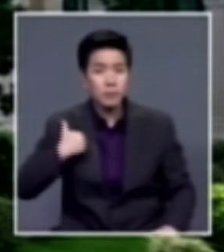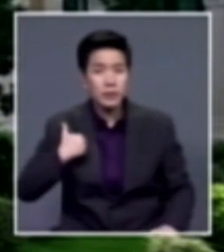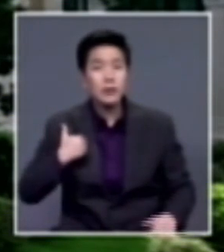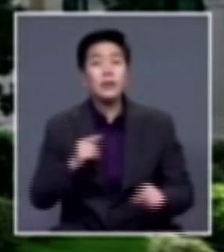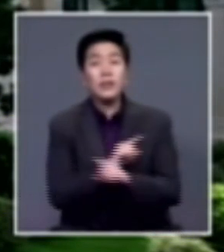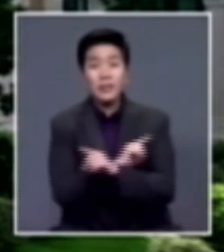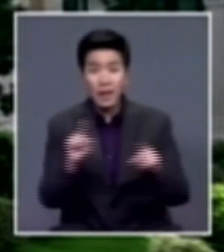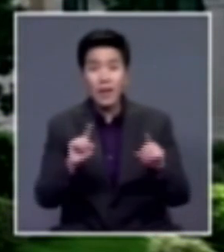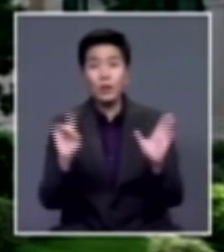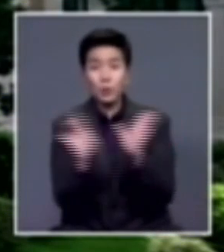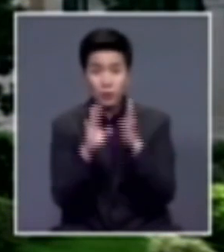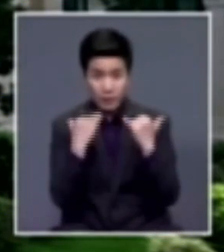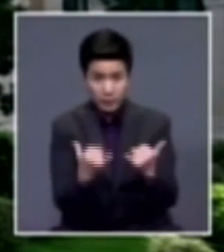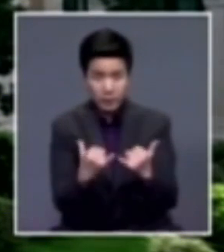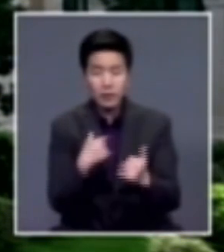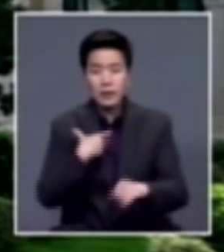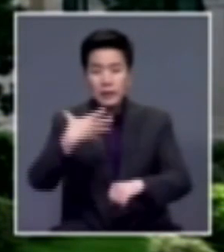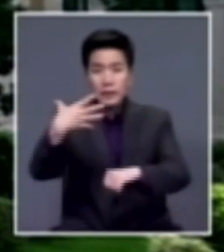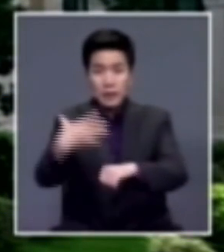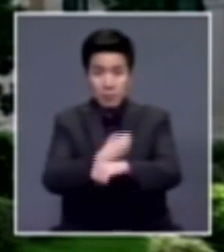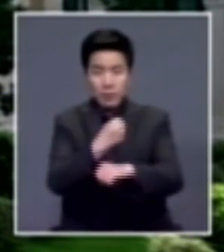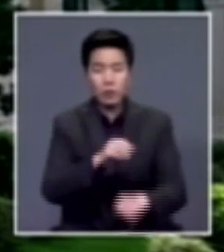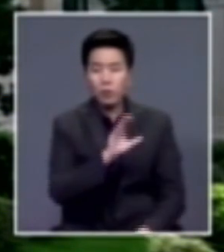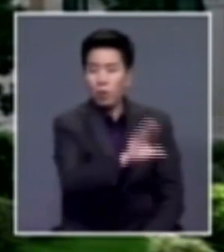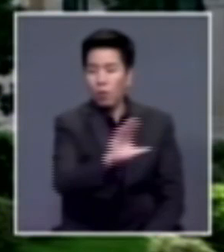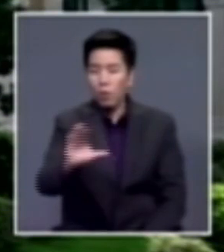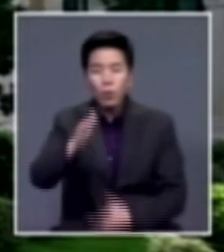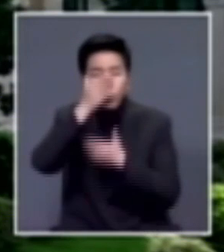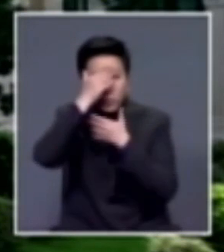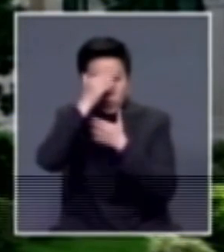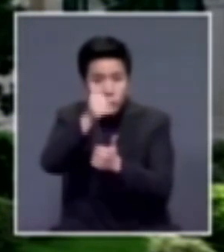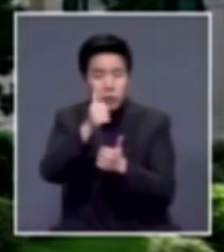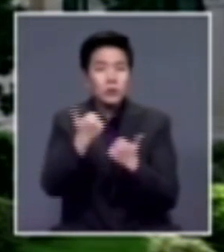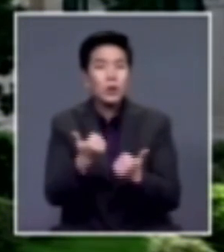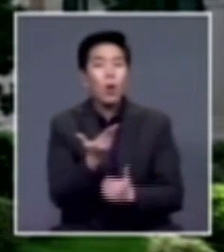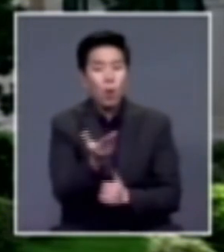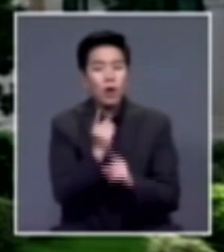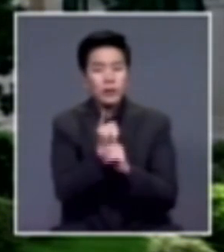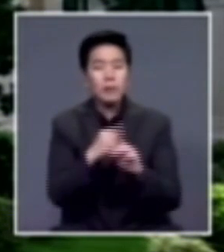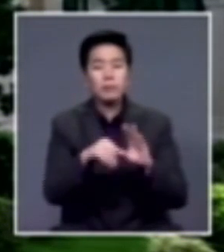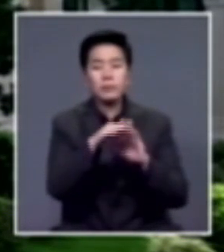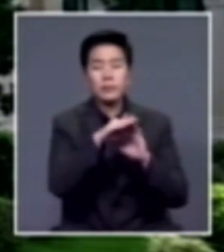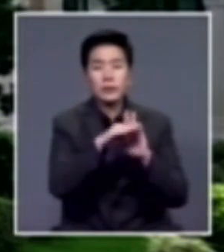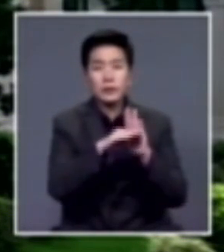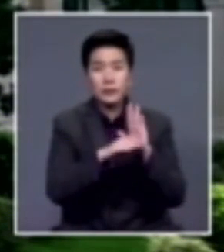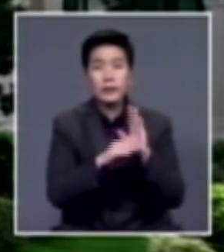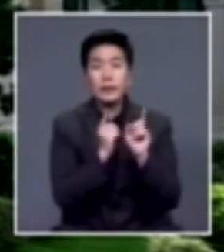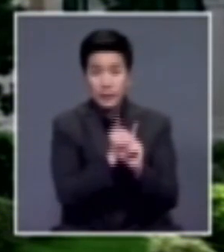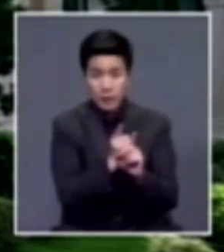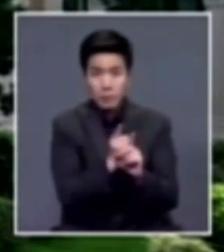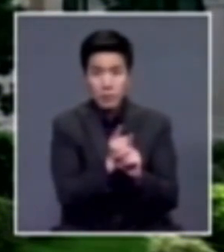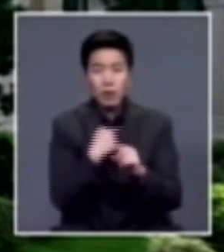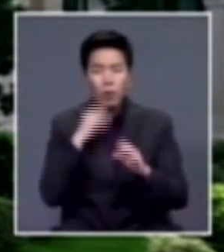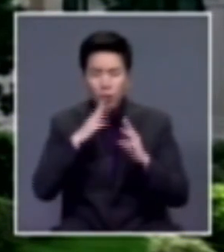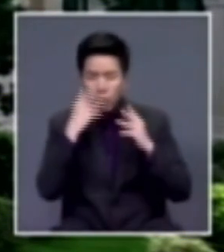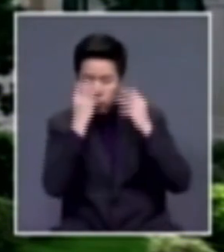ายนี้อย่างที่ผมกล่าวไปแล้วการเมืองที่ทุกฝ่ายสังคมให้ความสนใจก็ขอให้เป็นไปตามกระบวนการตามขั้นตอนนะครับช่วยกันลด